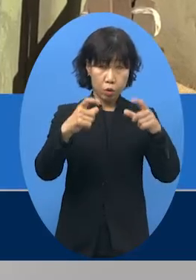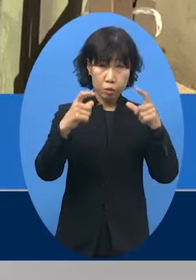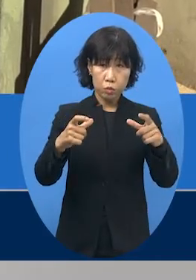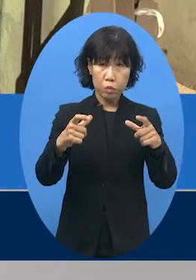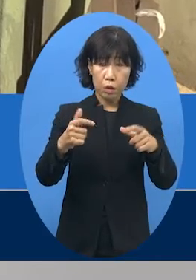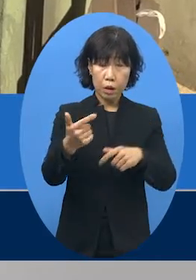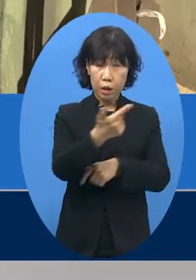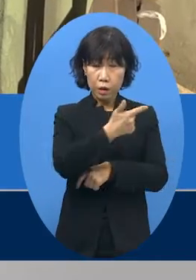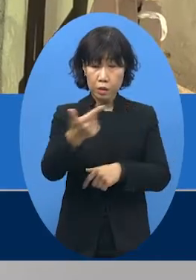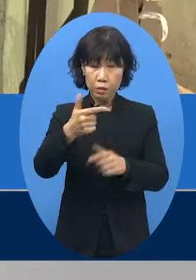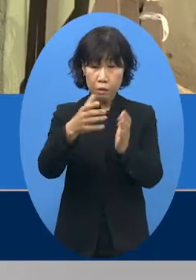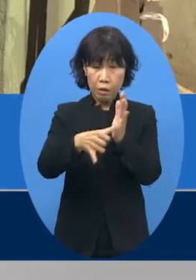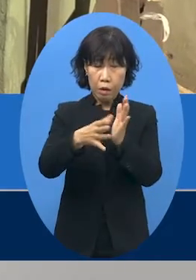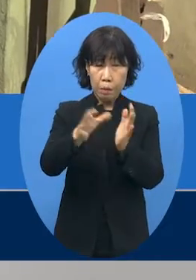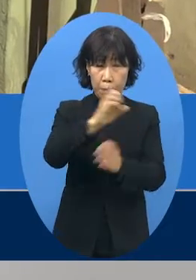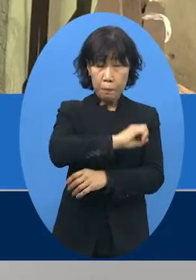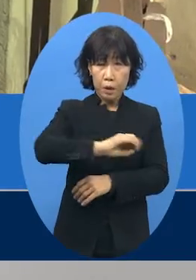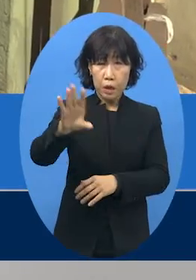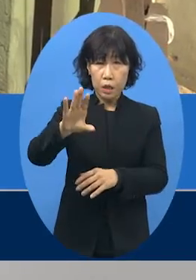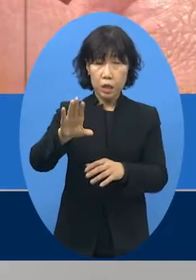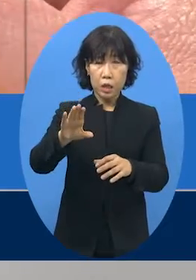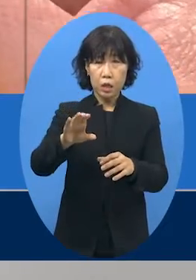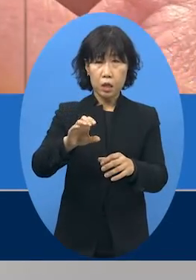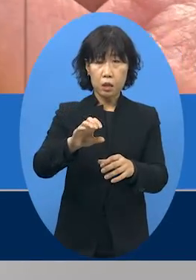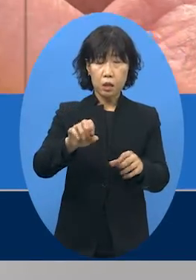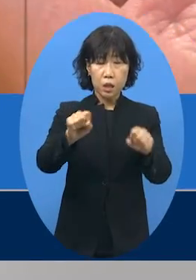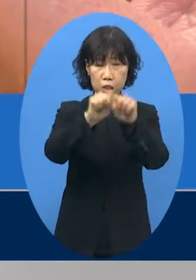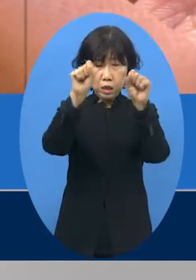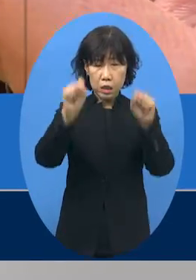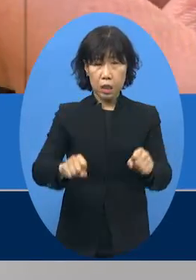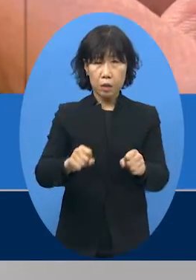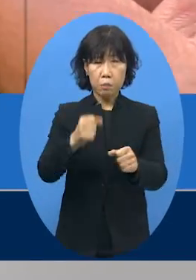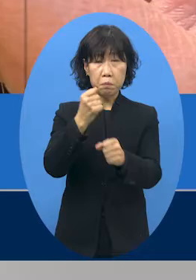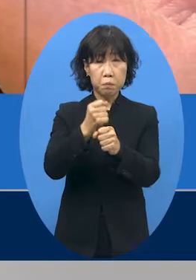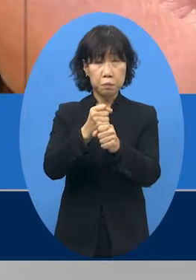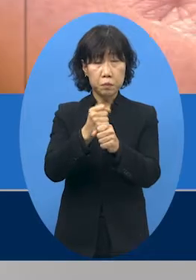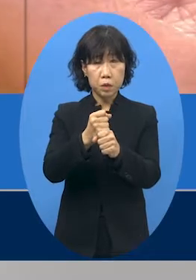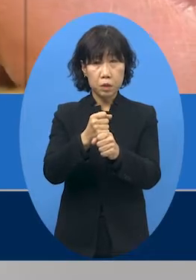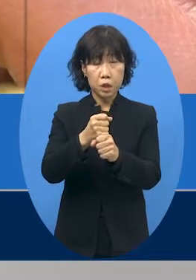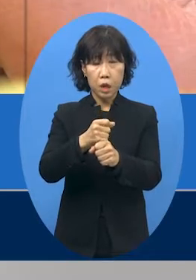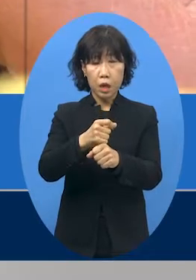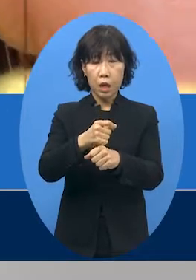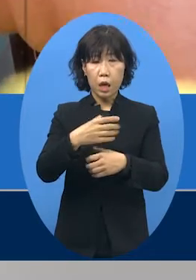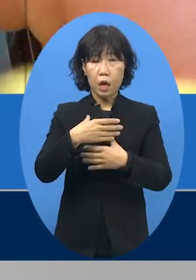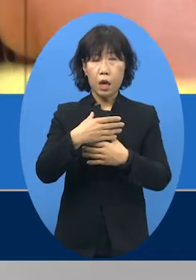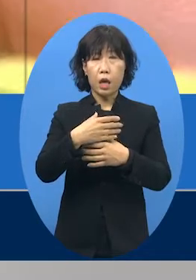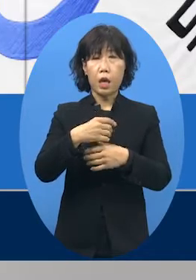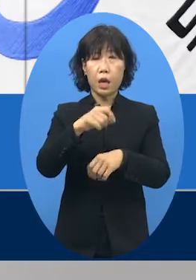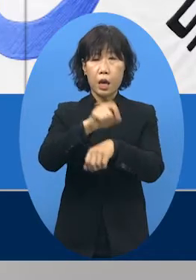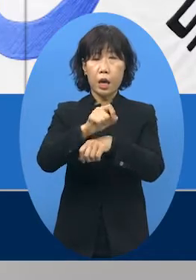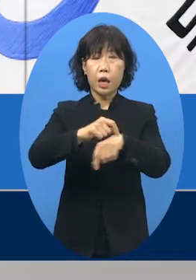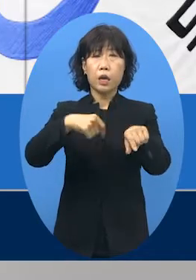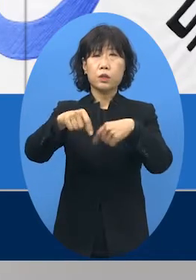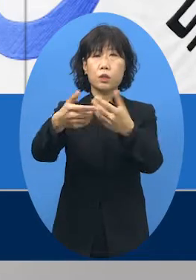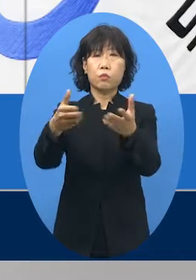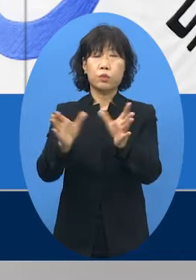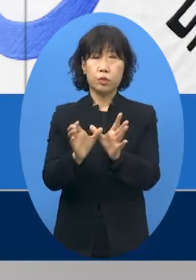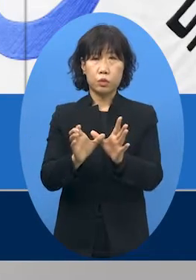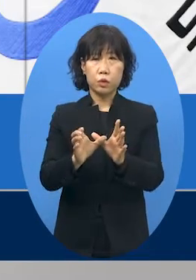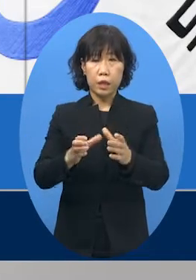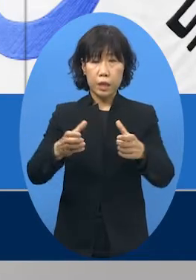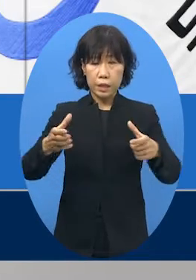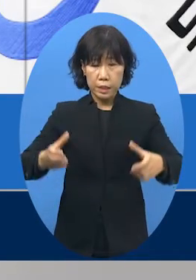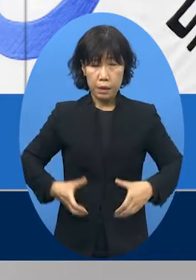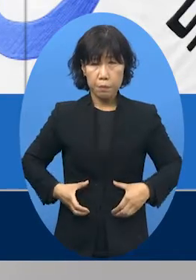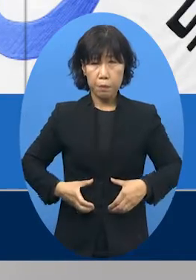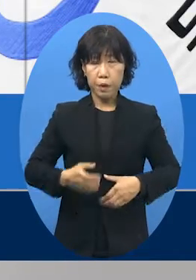동대문구 가 대형 팩 임을 스마트 배출 관리 운영 시스템 구축 수업으로 행정안전부 로부터 혁신 우수 사례를 챔피언